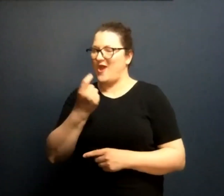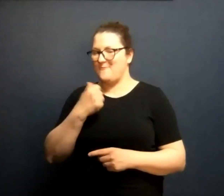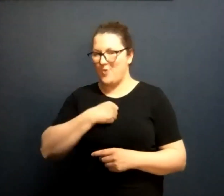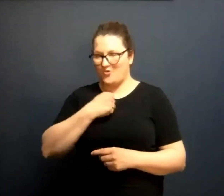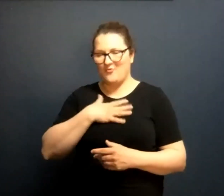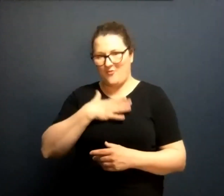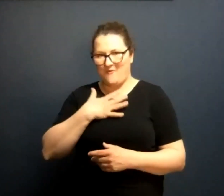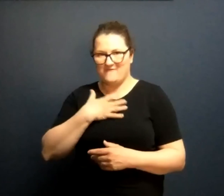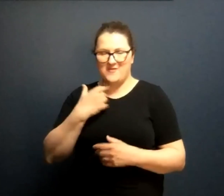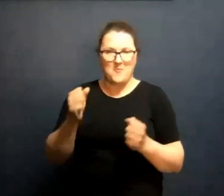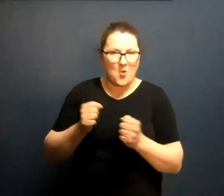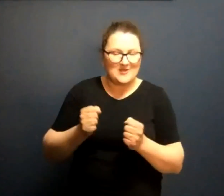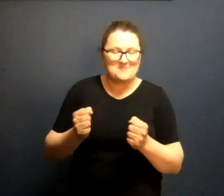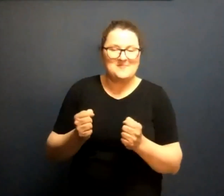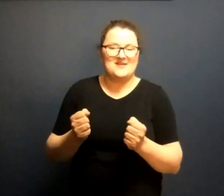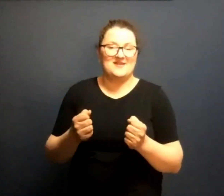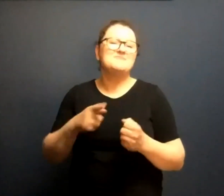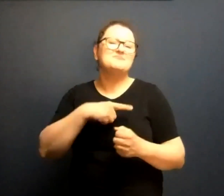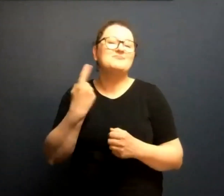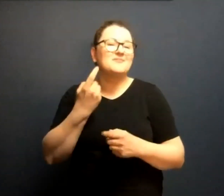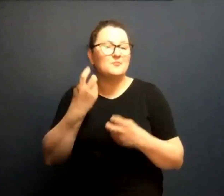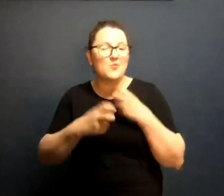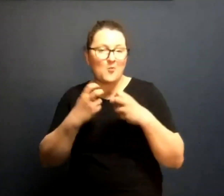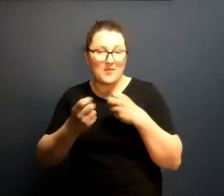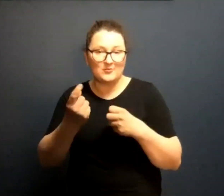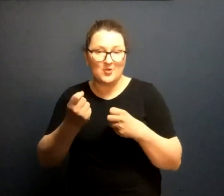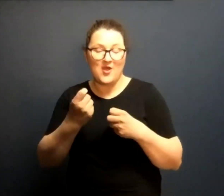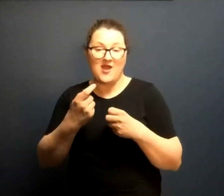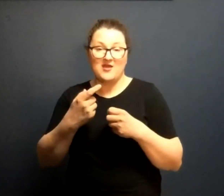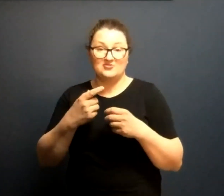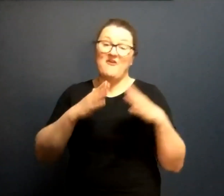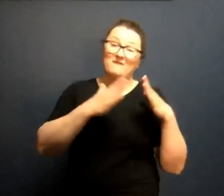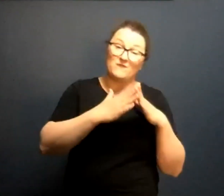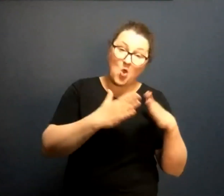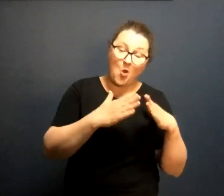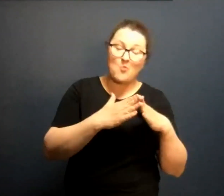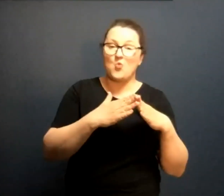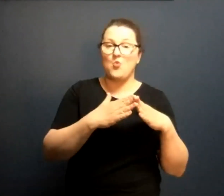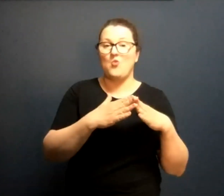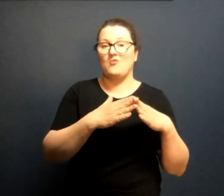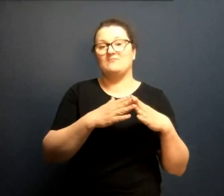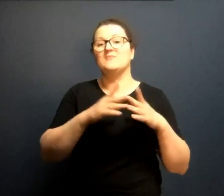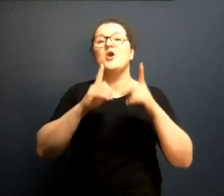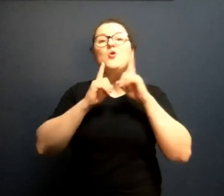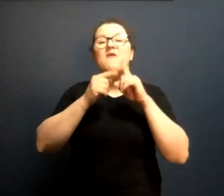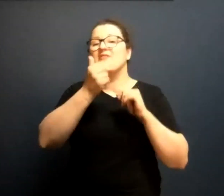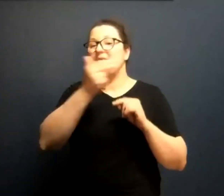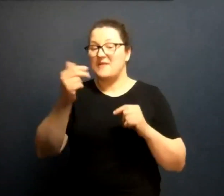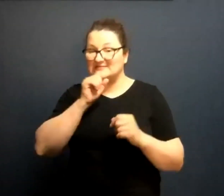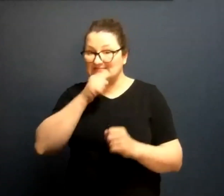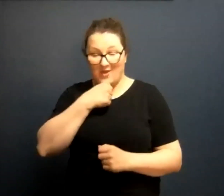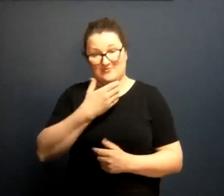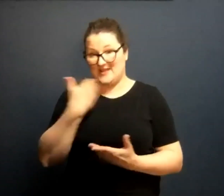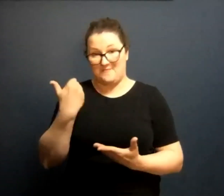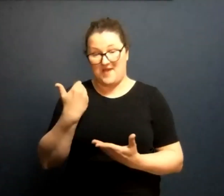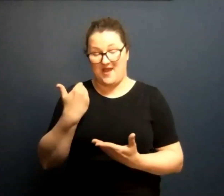problemem jest to, że my począwszy od domu, nie rozmawiamy z dziećmi o starości. Zauważcie Państwo, że